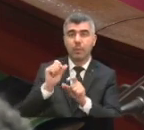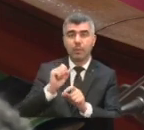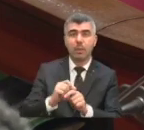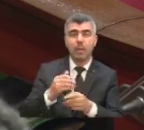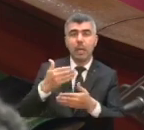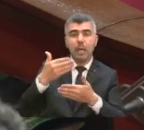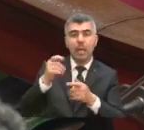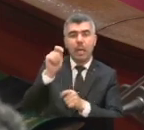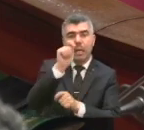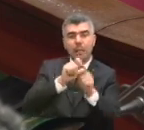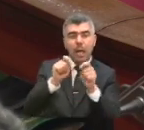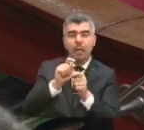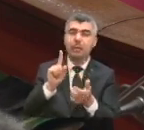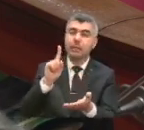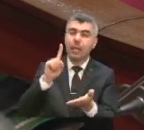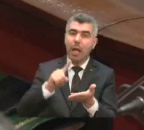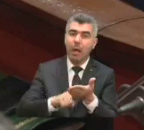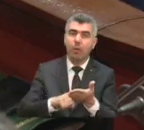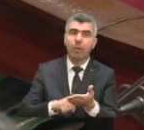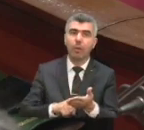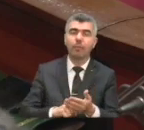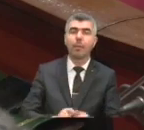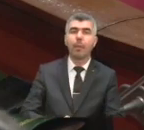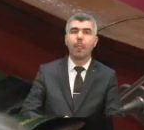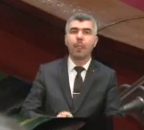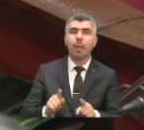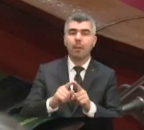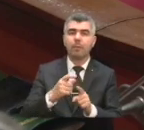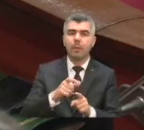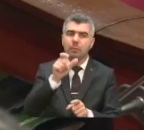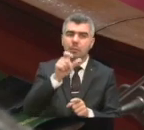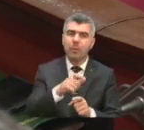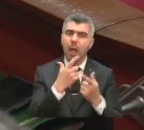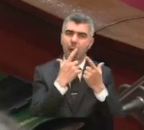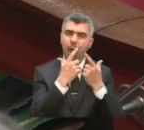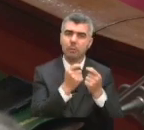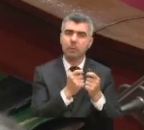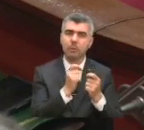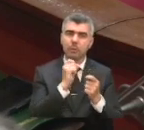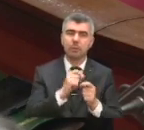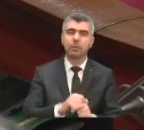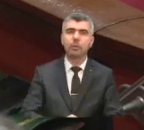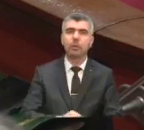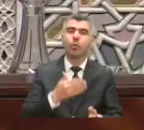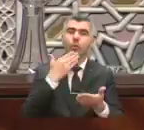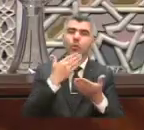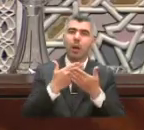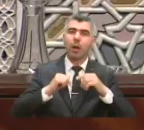إصلاحات ضرورية. أنا ملعب الحسن الثاني شرفت عليه شخصيا. على إيه؟ شكرا سيد الوزير.